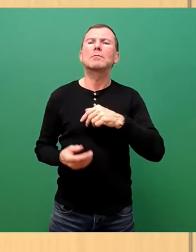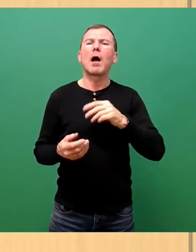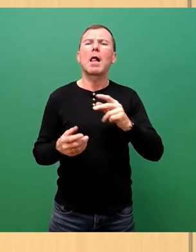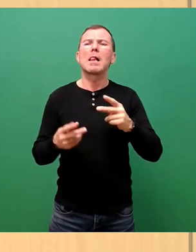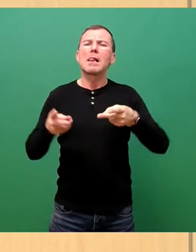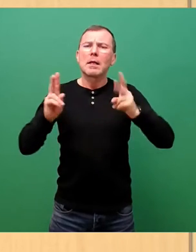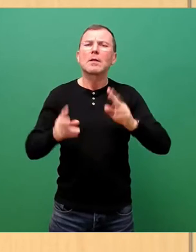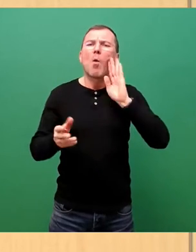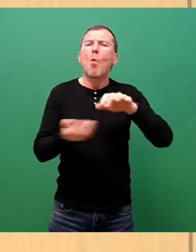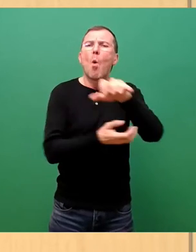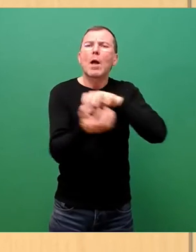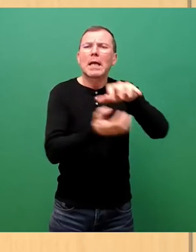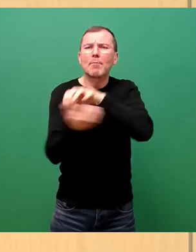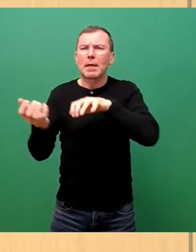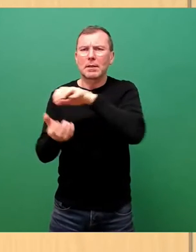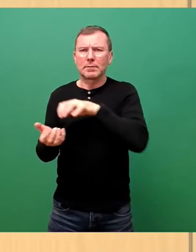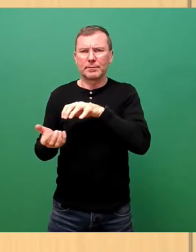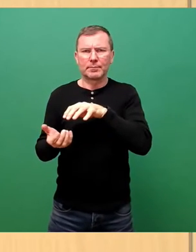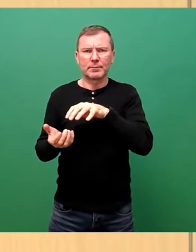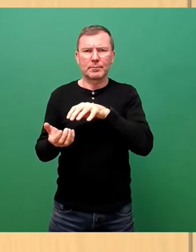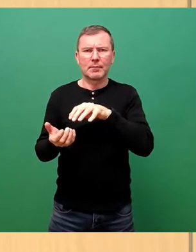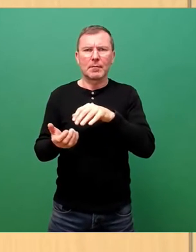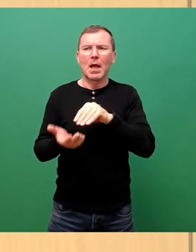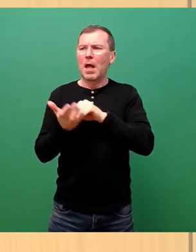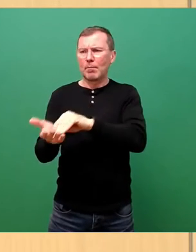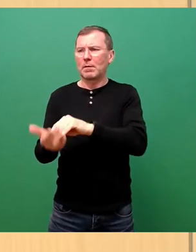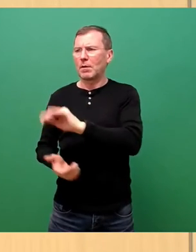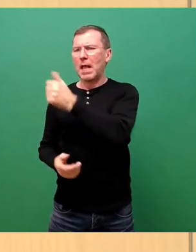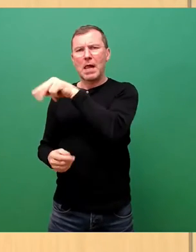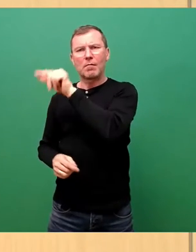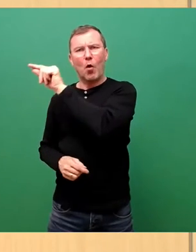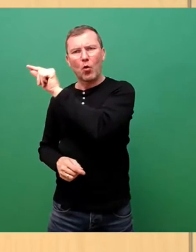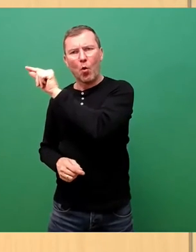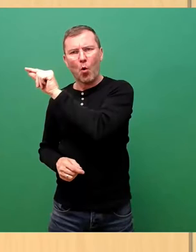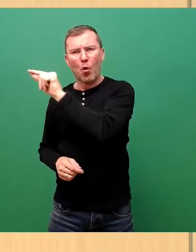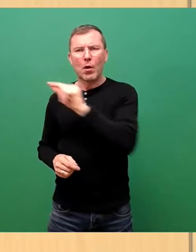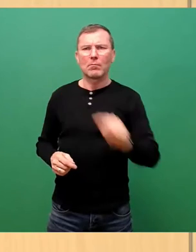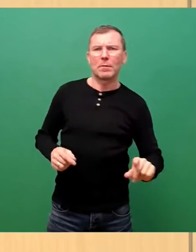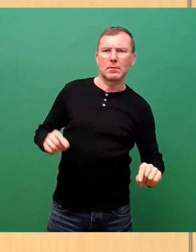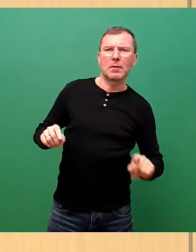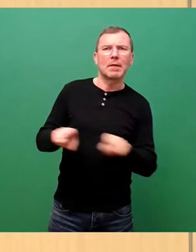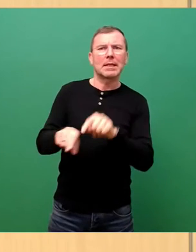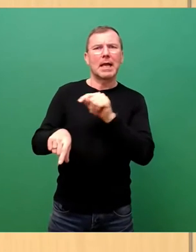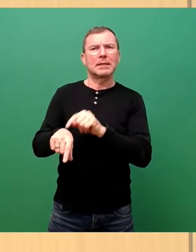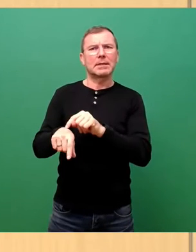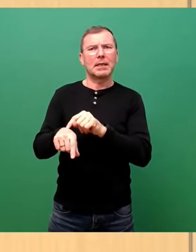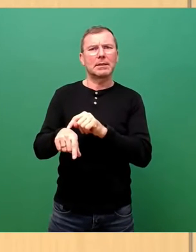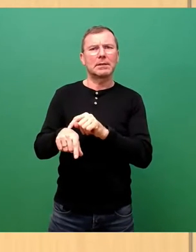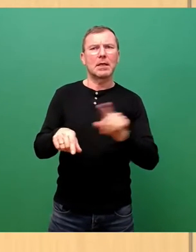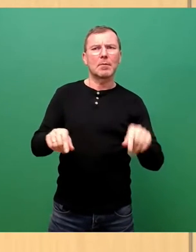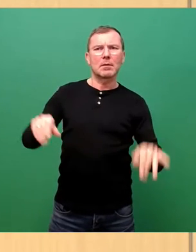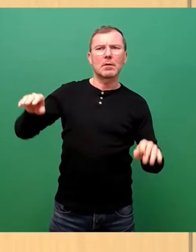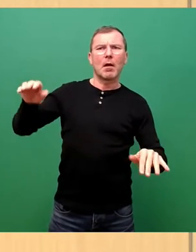Denn in neugebauten Projekten, wo vielleicht Mieten von 11 Euro verlangt werden, wenn dort gleichzeitig ein großer Anteil von preisgünstigen Wohnungen